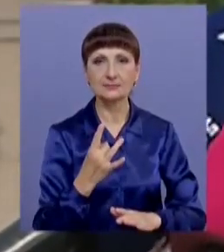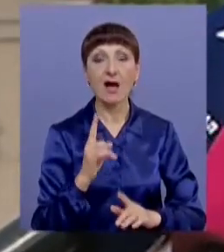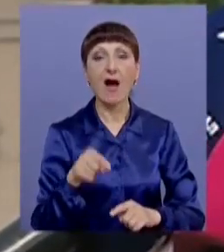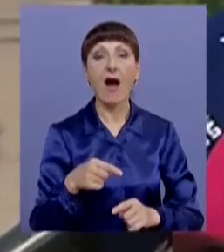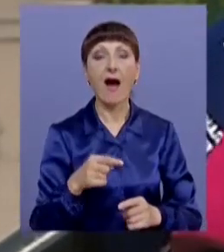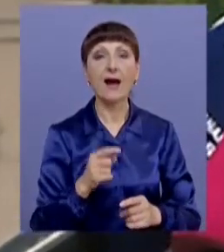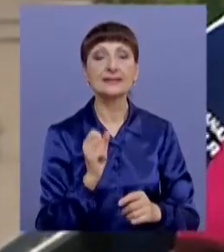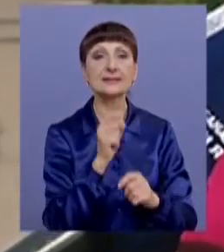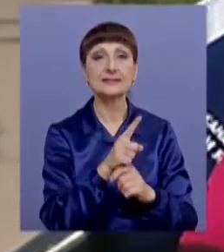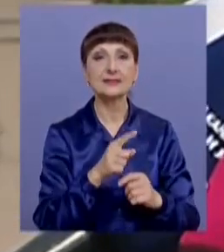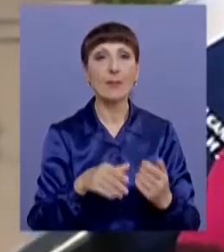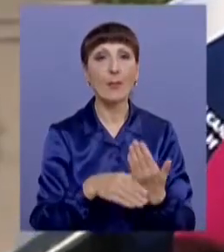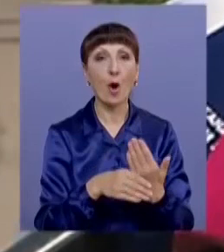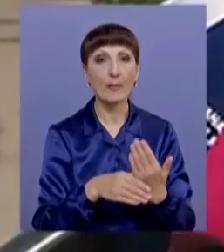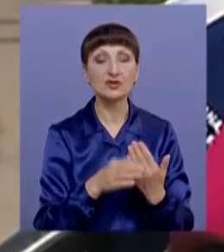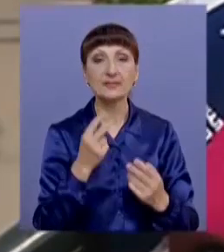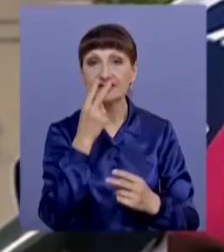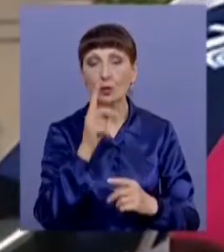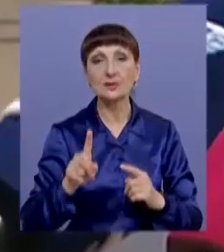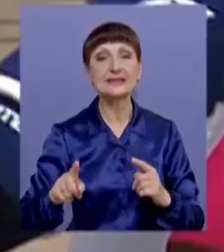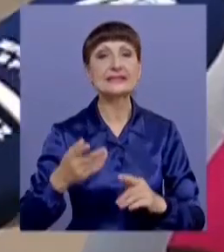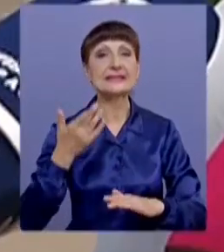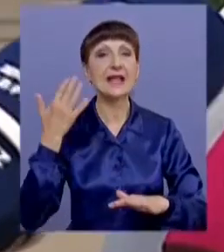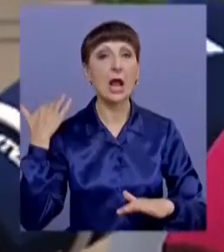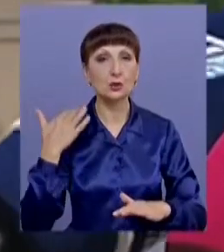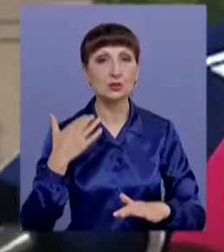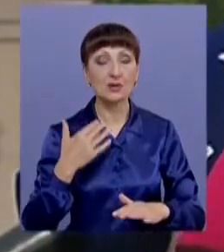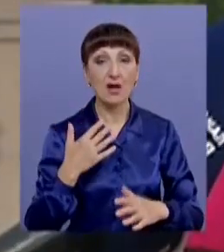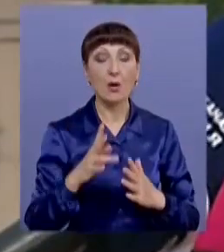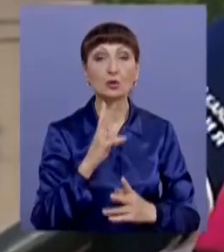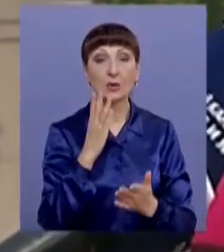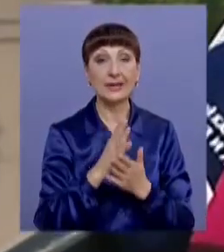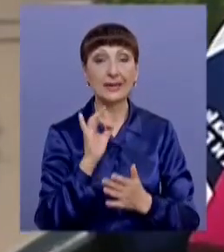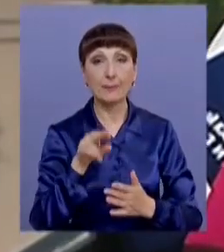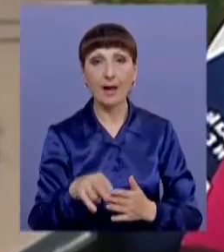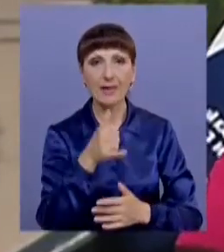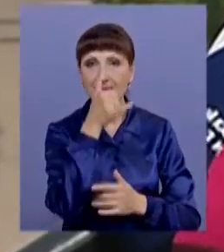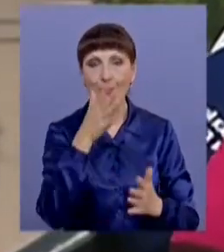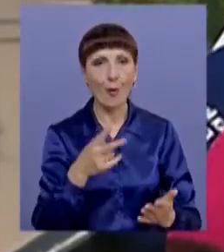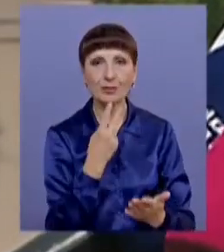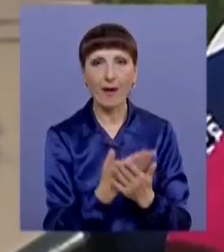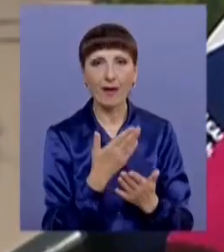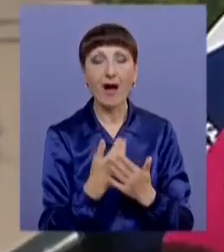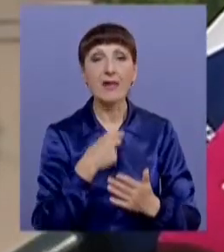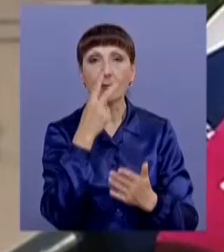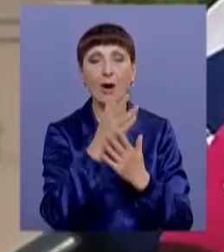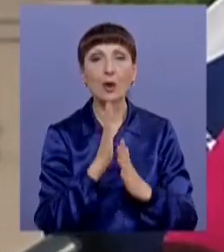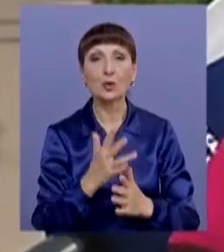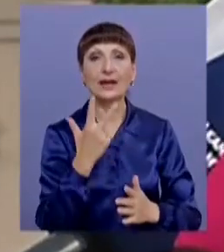социальной помощи мы смотрим на предыдущий квартал. То есть, естественно, те, которые имеют ИП, они не могут его показать, они нам показывают